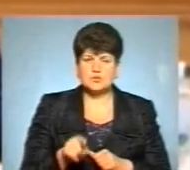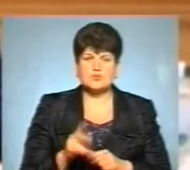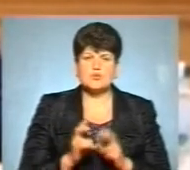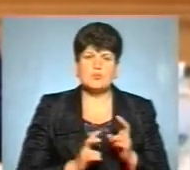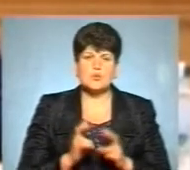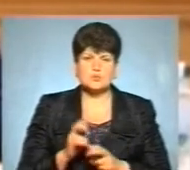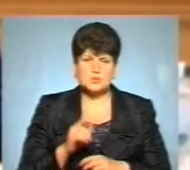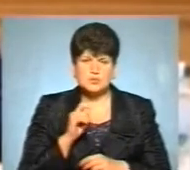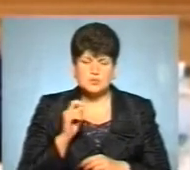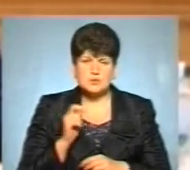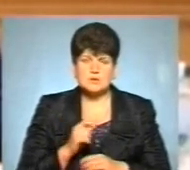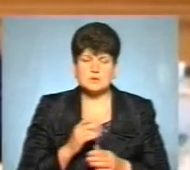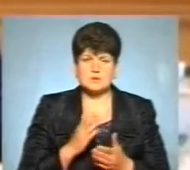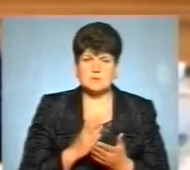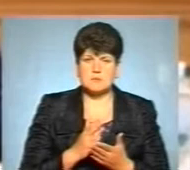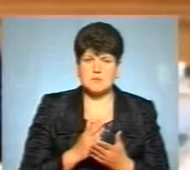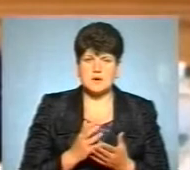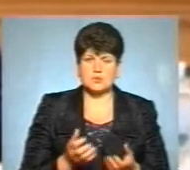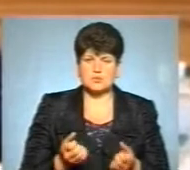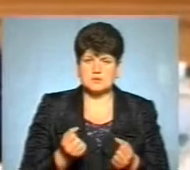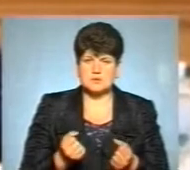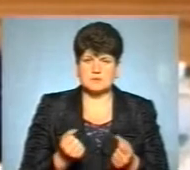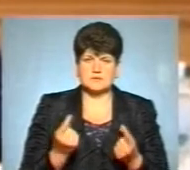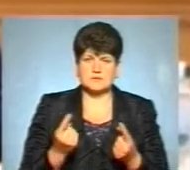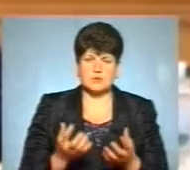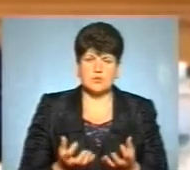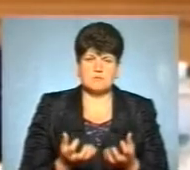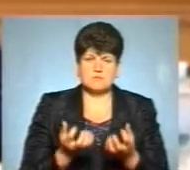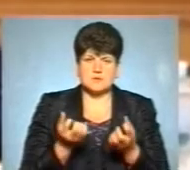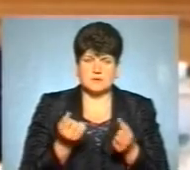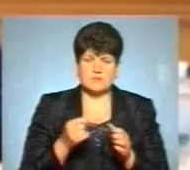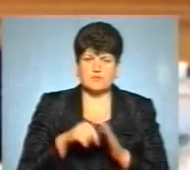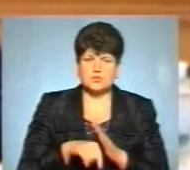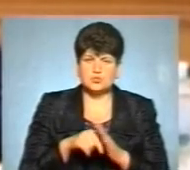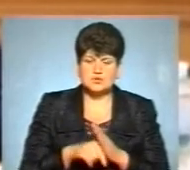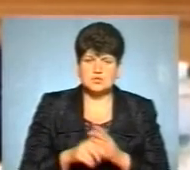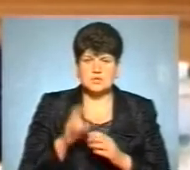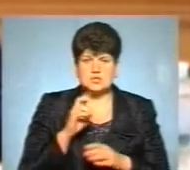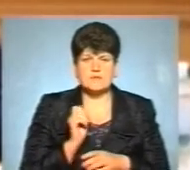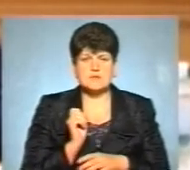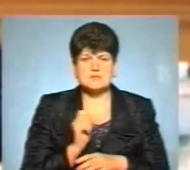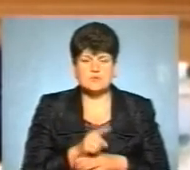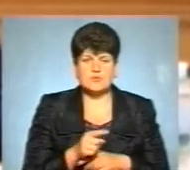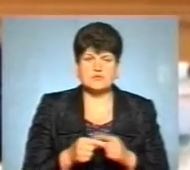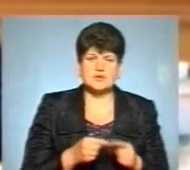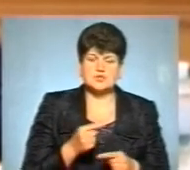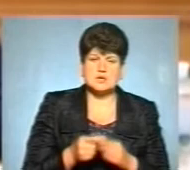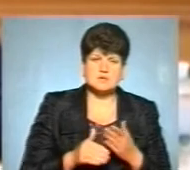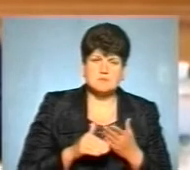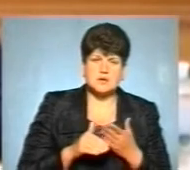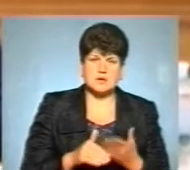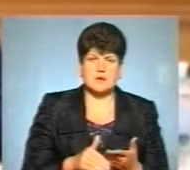промисловість в Україні має отримати суттєву підтримку через внутрішнє державне замовлення, через сприяння